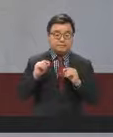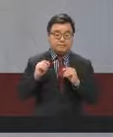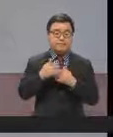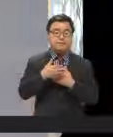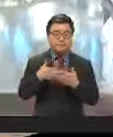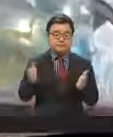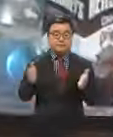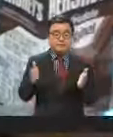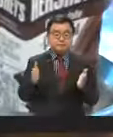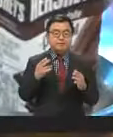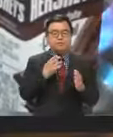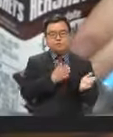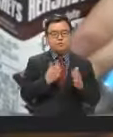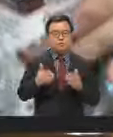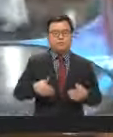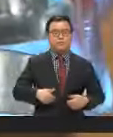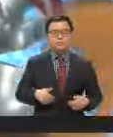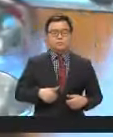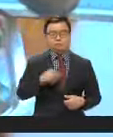좋아요.